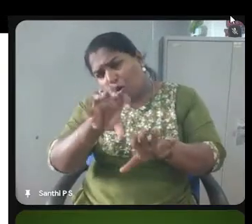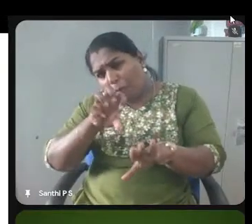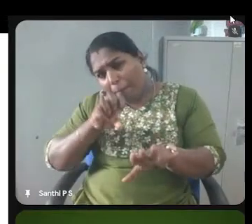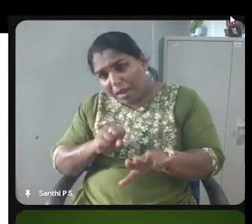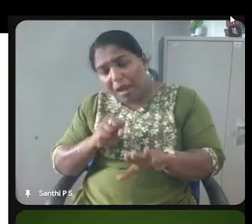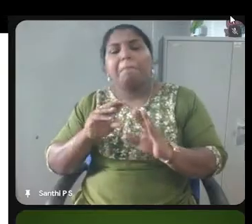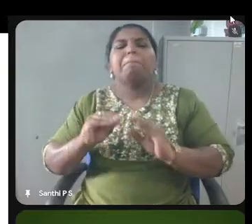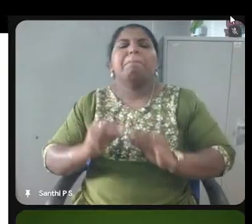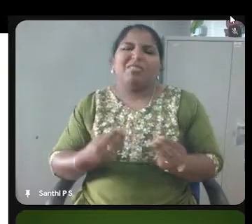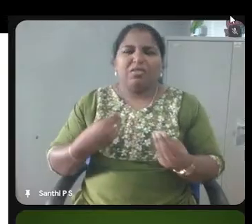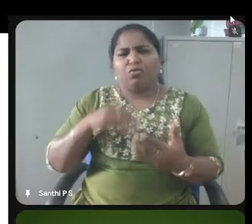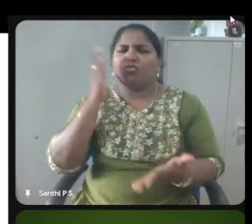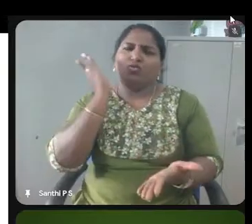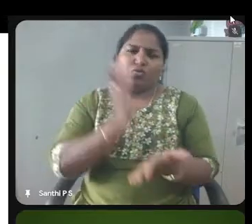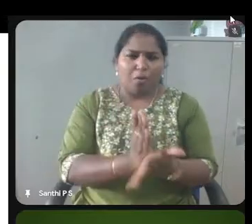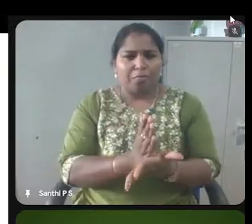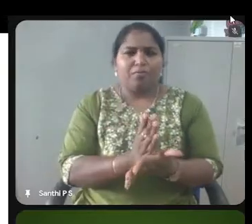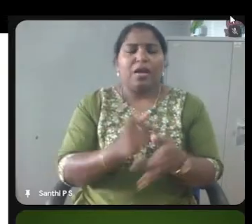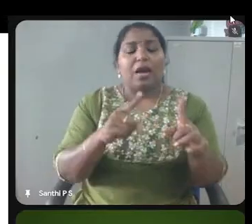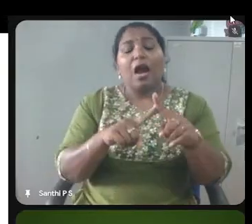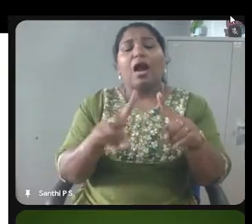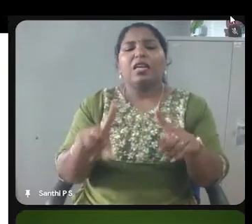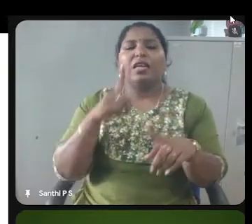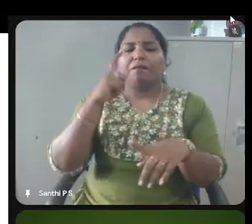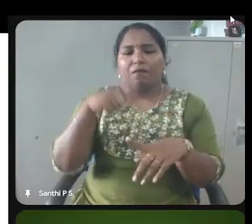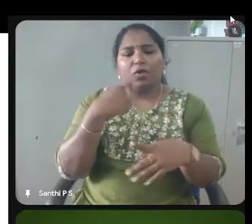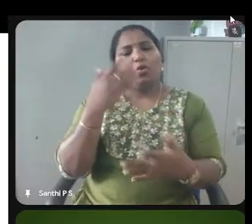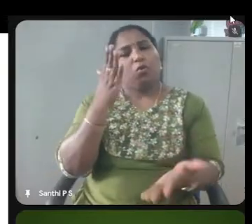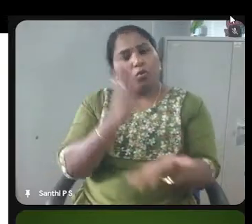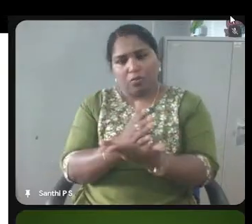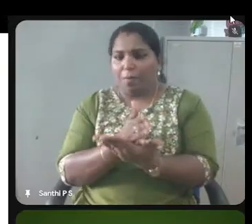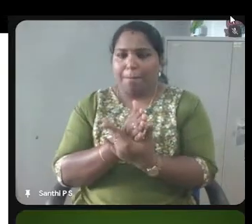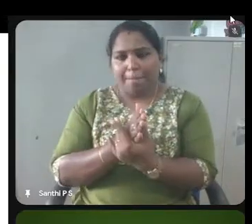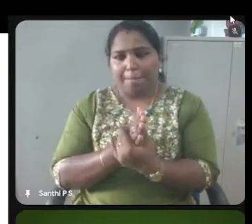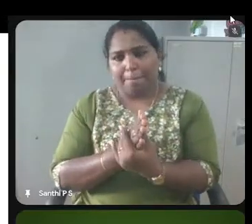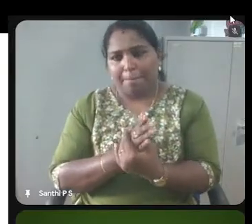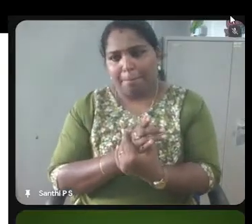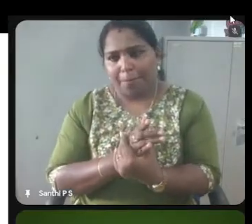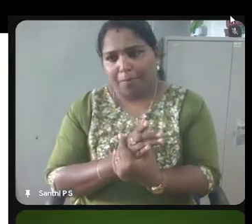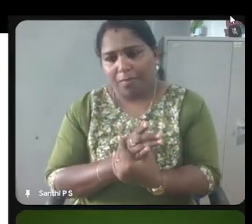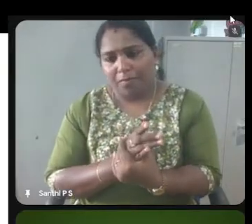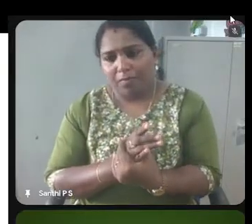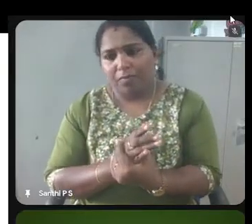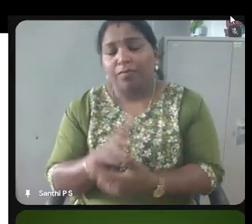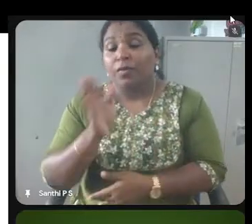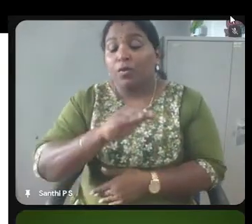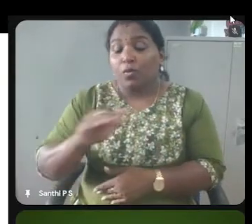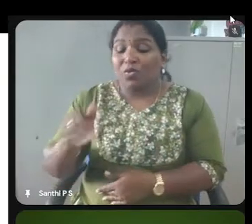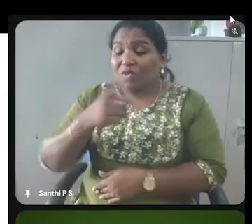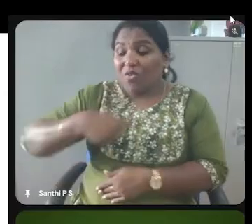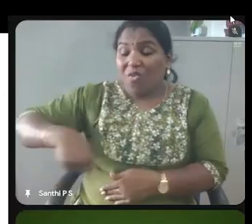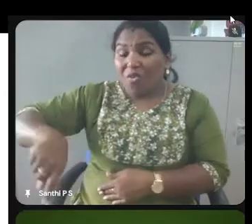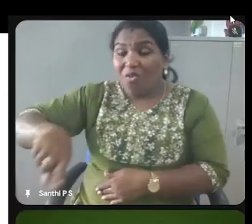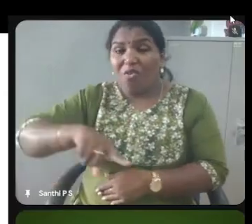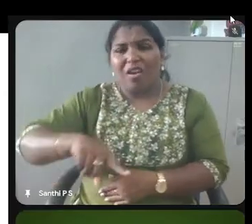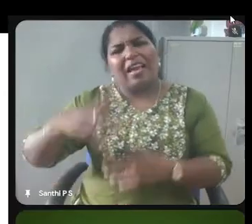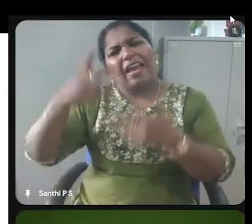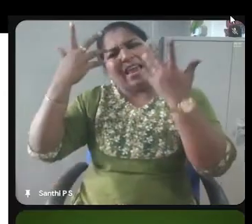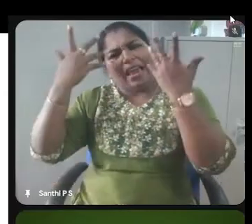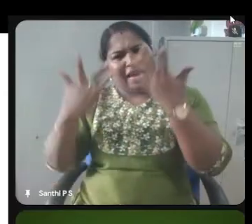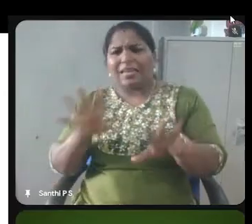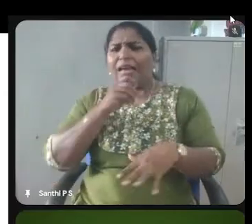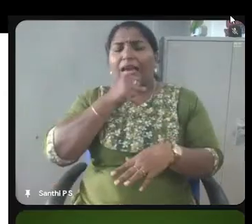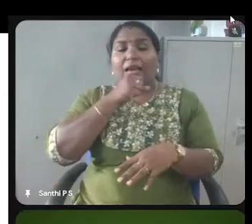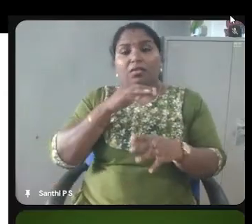പ്രോഗ്രാംസ് കാണിക്കാതിരിക്കുക. കുട്ടികളുടെ ഈ പ്രായത്തിൽ എല്ലാ പ്രായത്തിലും നമ്മൾ അനുകരിക്കും. അപ്പം